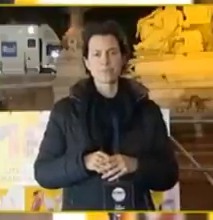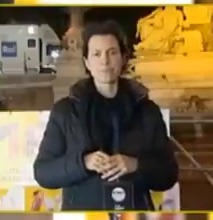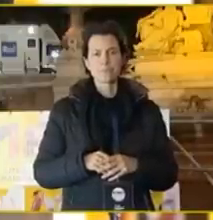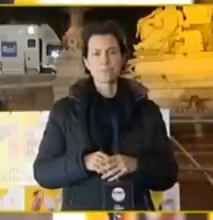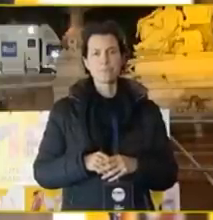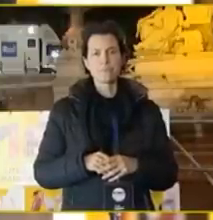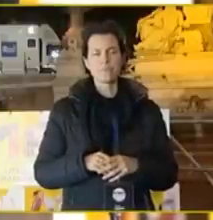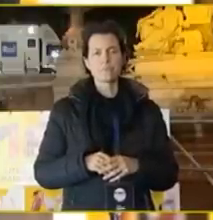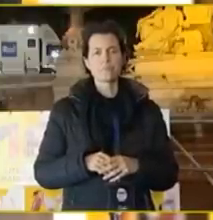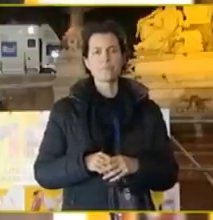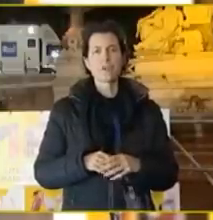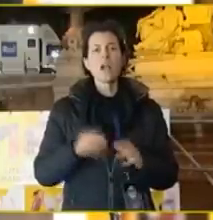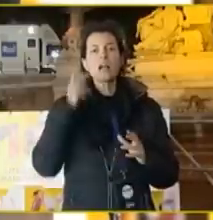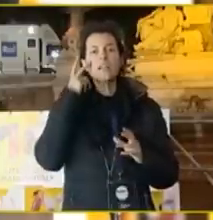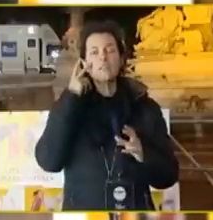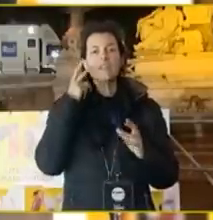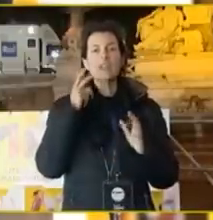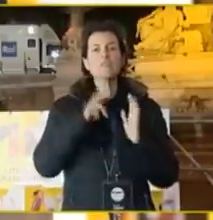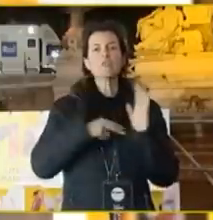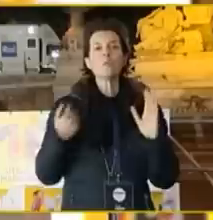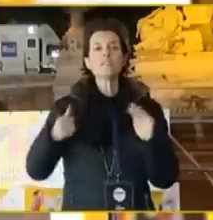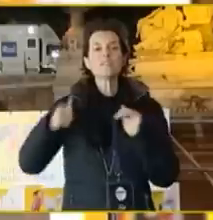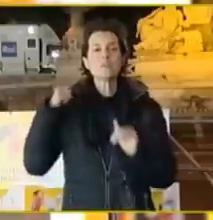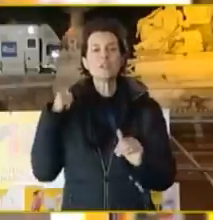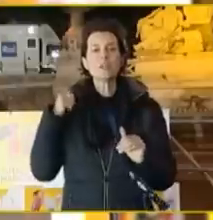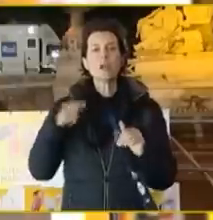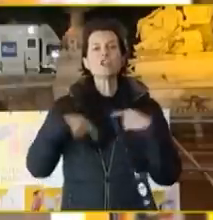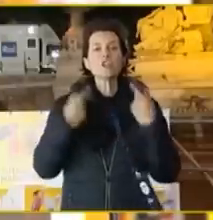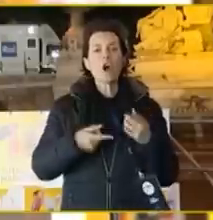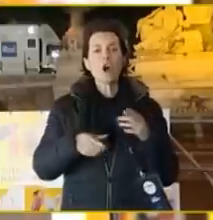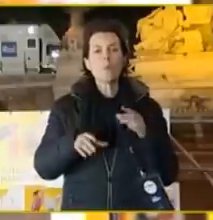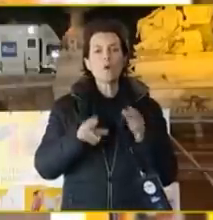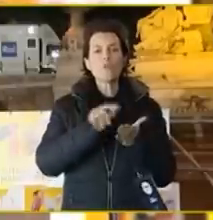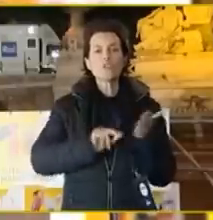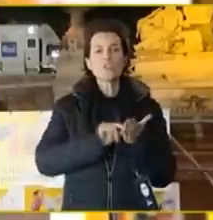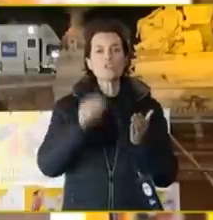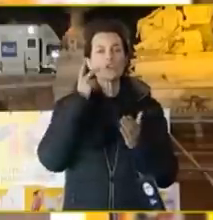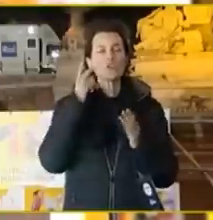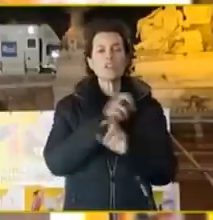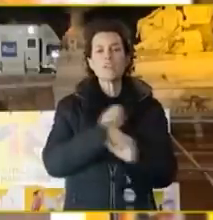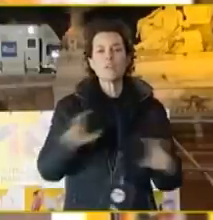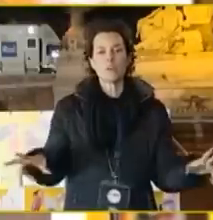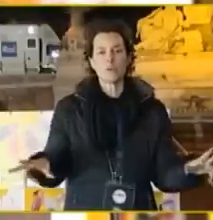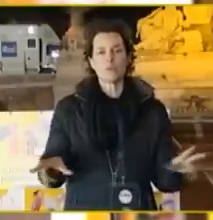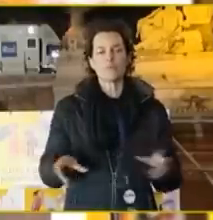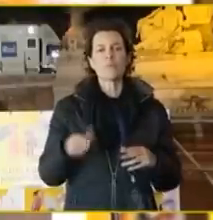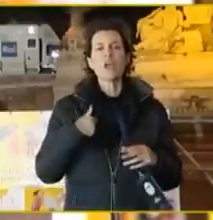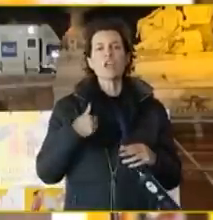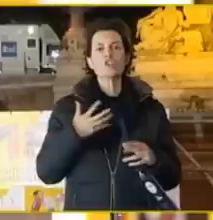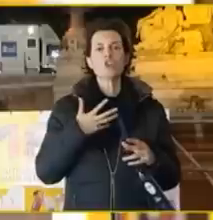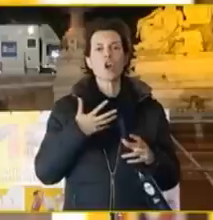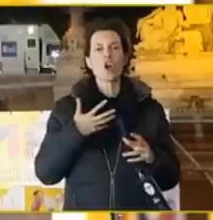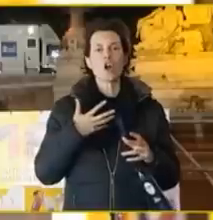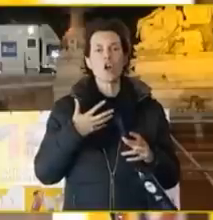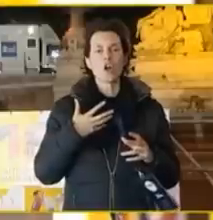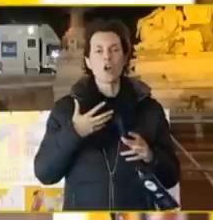vedevi 2 mesi prima e non li vedevi più il giorno dopo. E se vi posso dire qual è la responsabilità che sento di più e